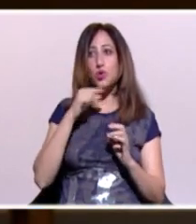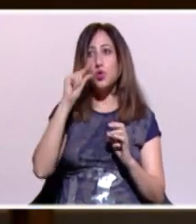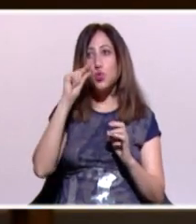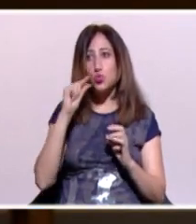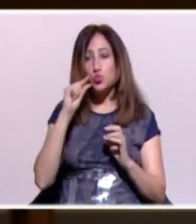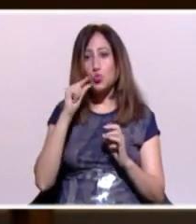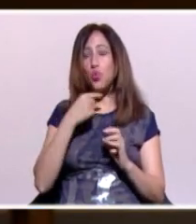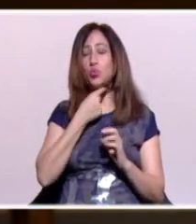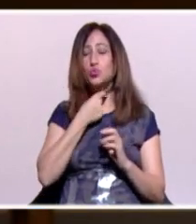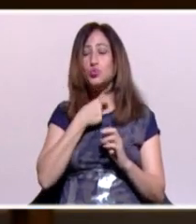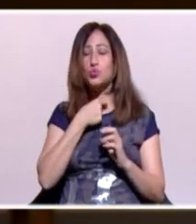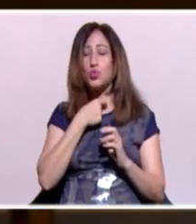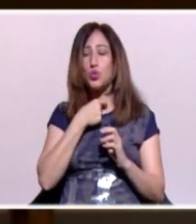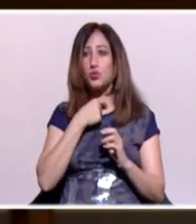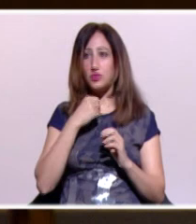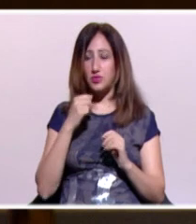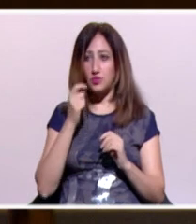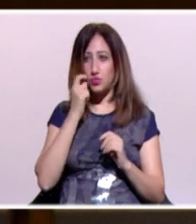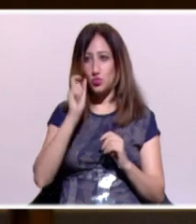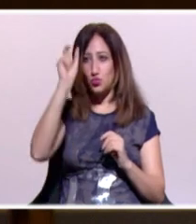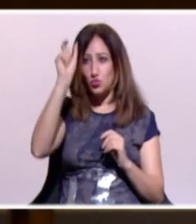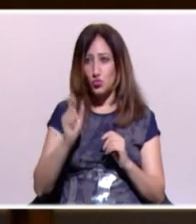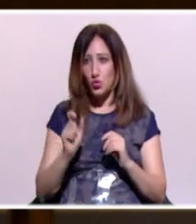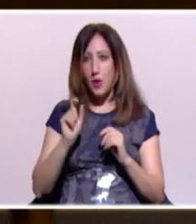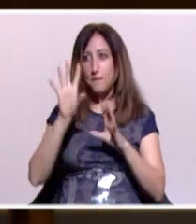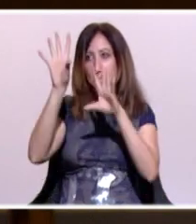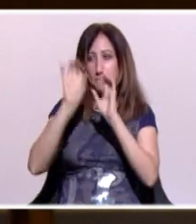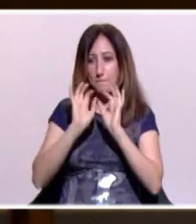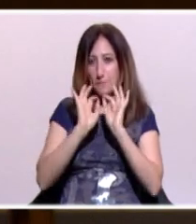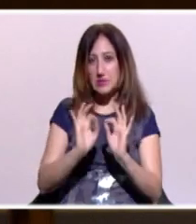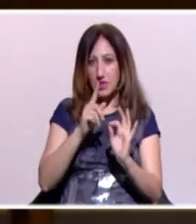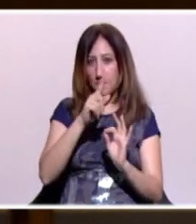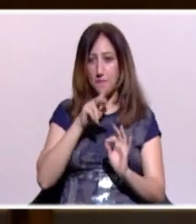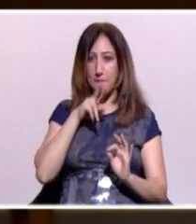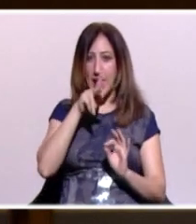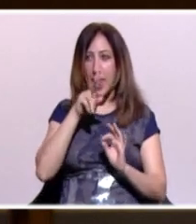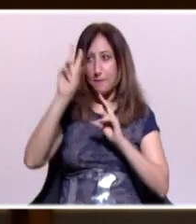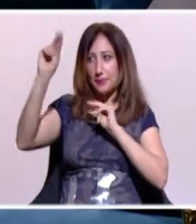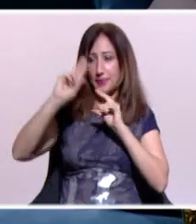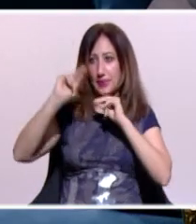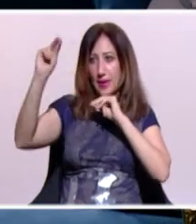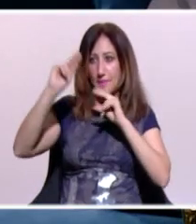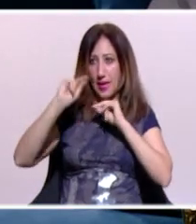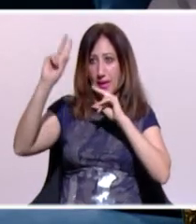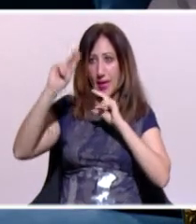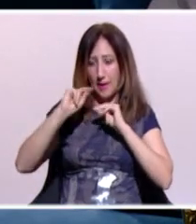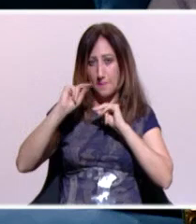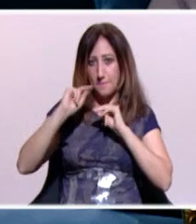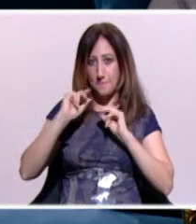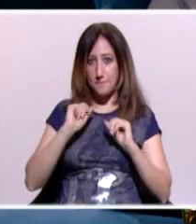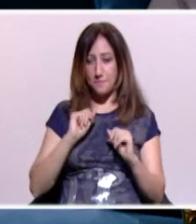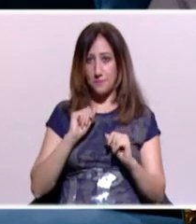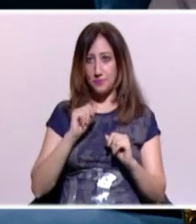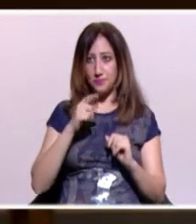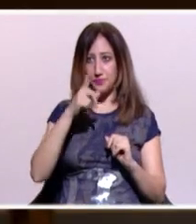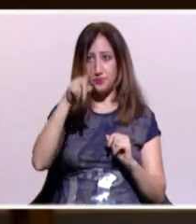ميال الى تجسيد شخصيه او صوت اسامه بن لادن او طريقه القاء اسامه بن لادن اكثر من ابو بكر البغدادي مثلا،